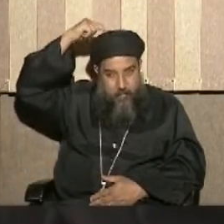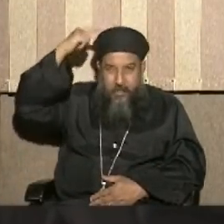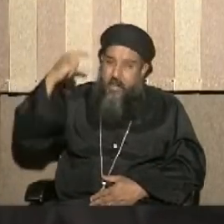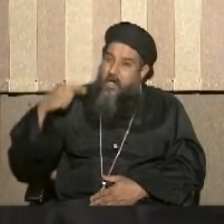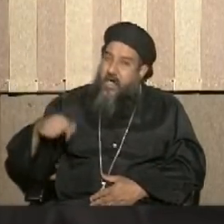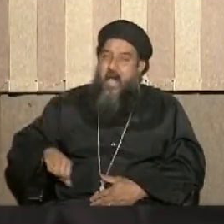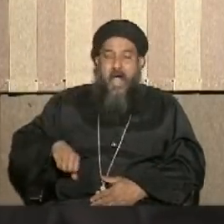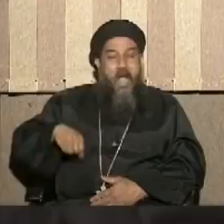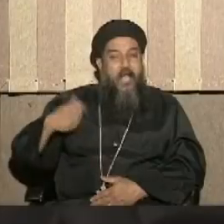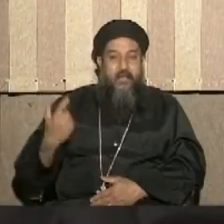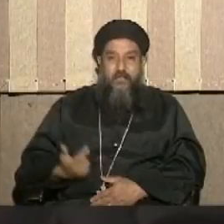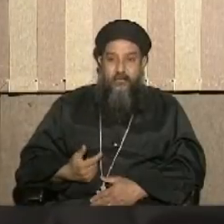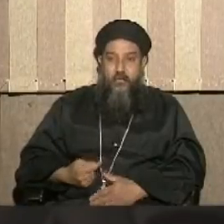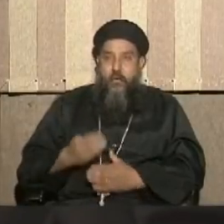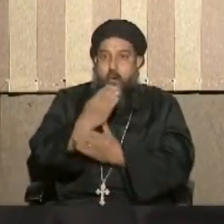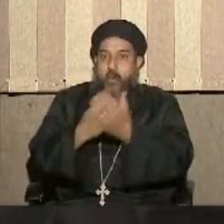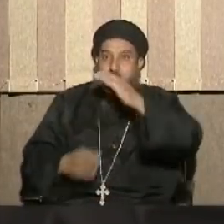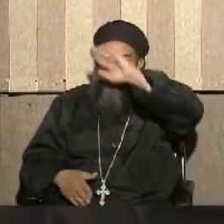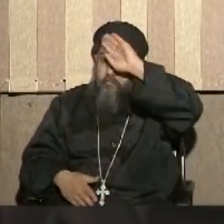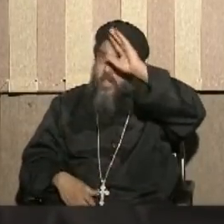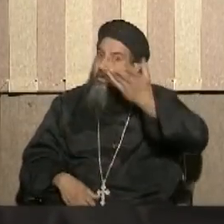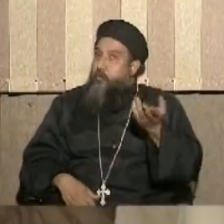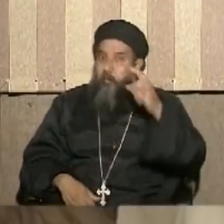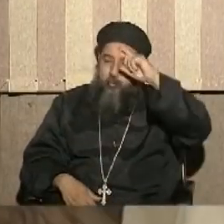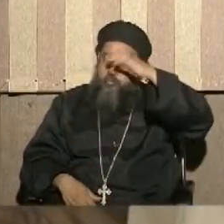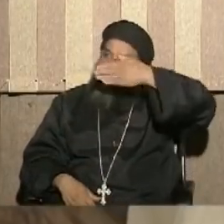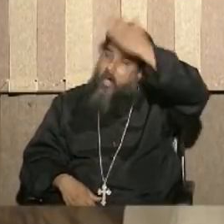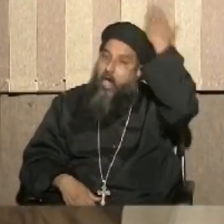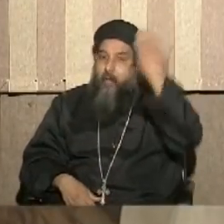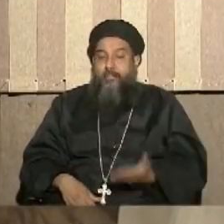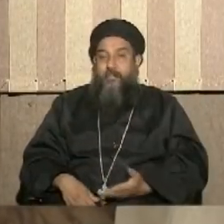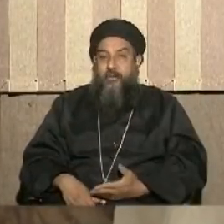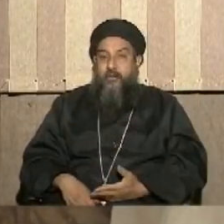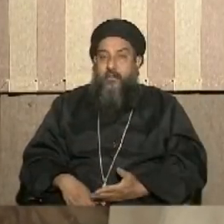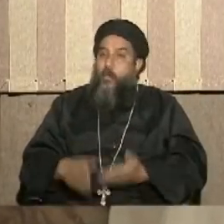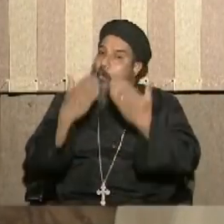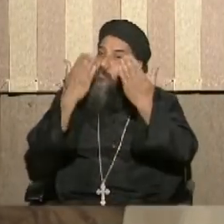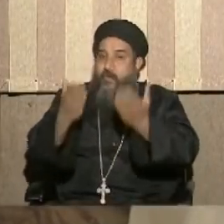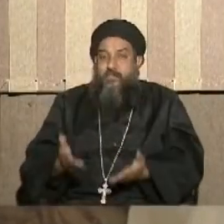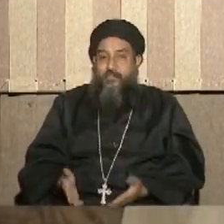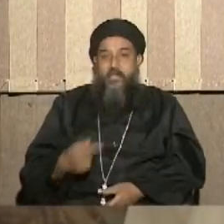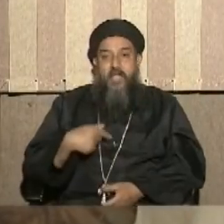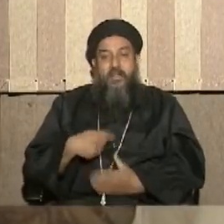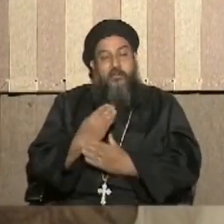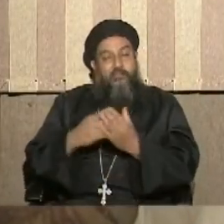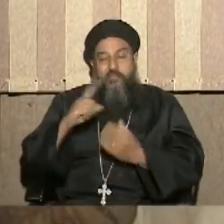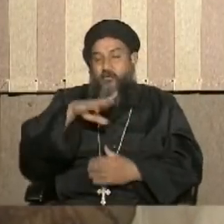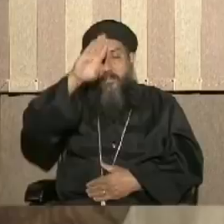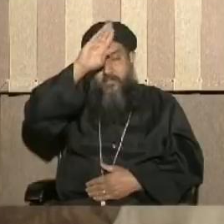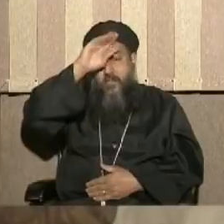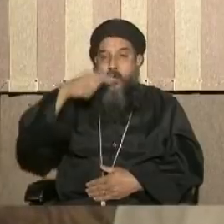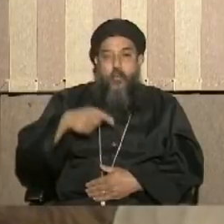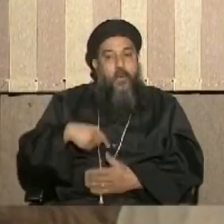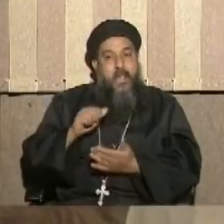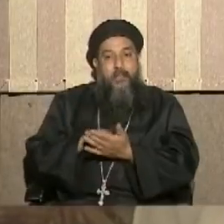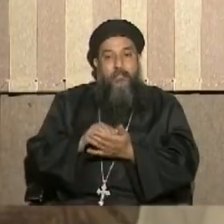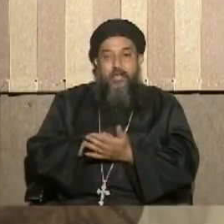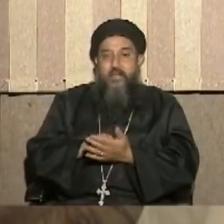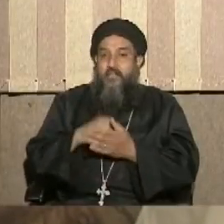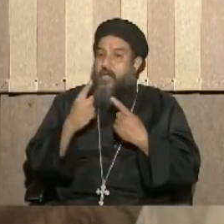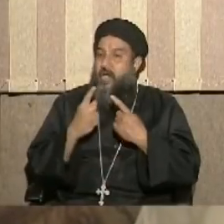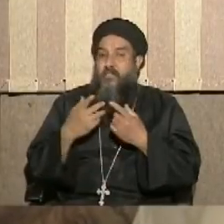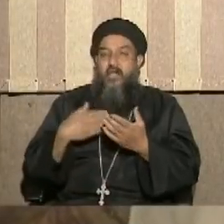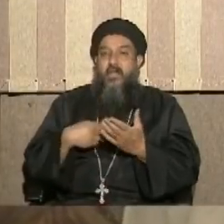فما بالكم بأولاد الإمبراطور؟ يا أبي إحنا دلوقتي مش أولاد الإمبراطور ومش سكان